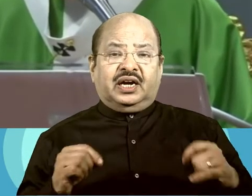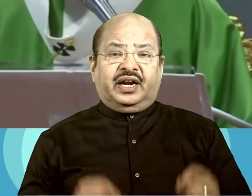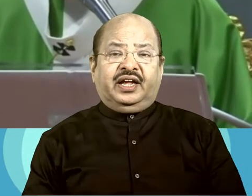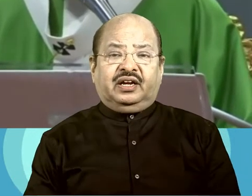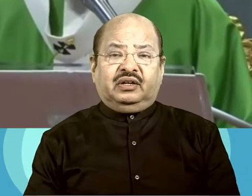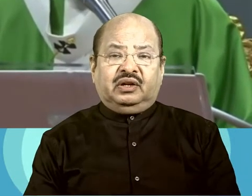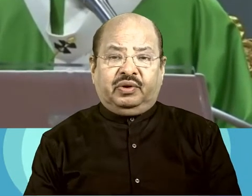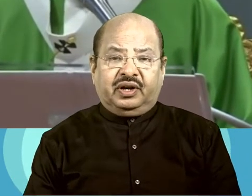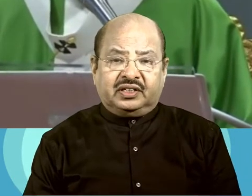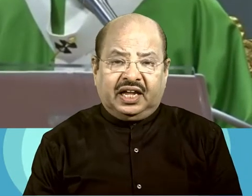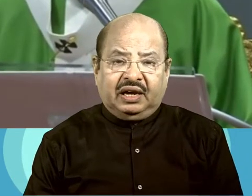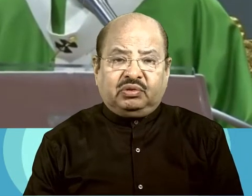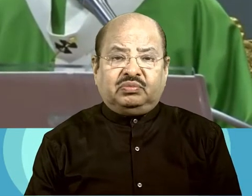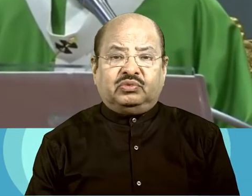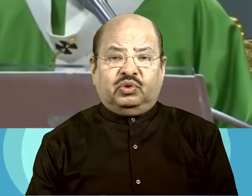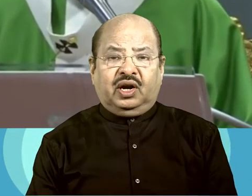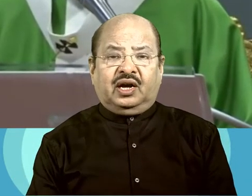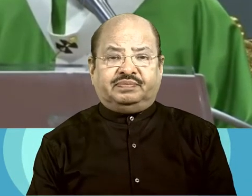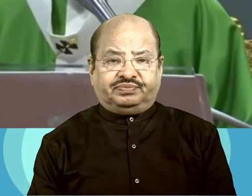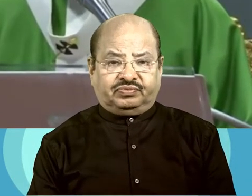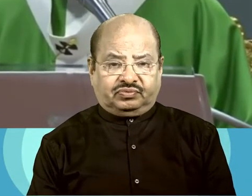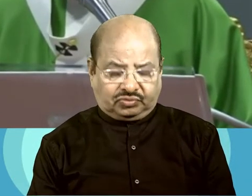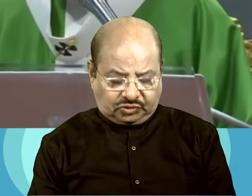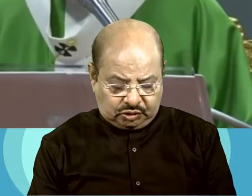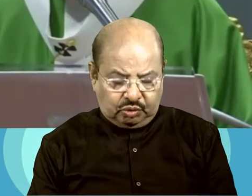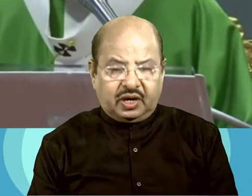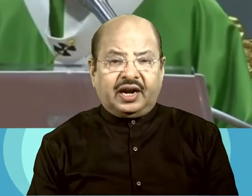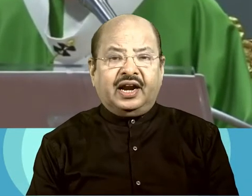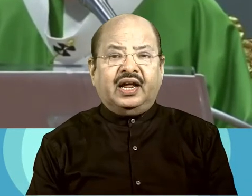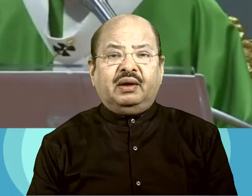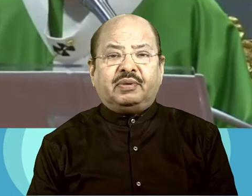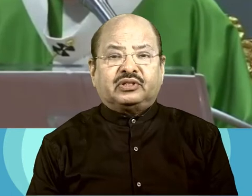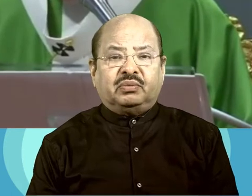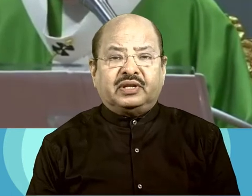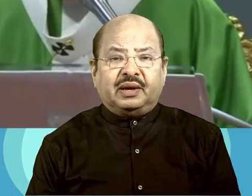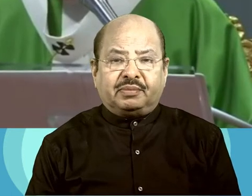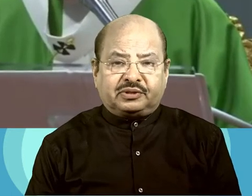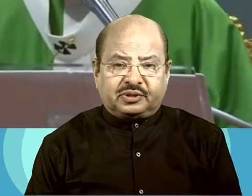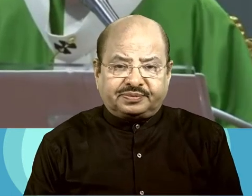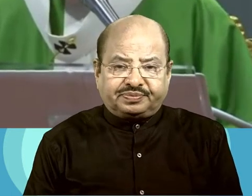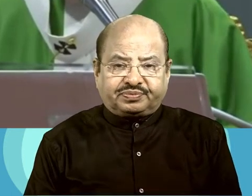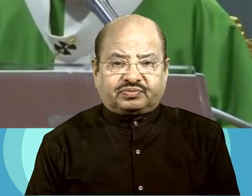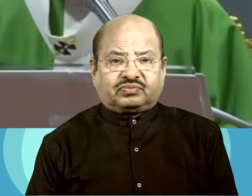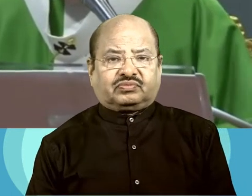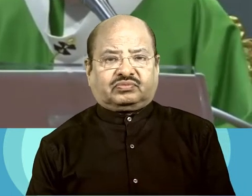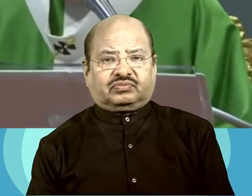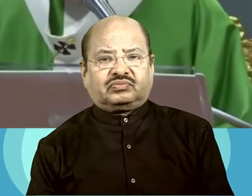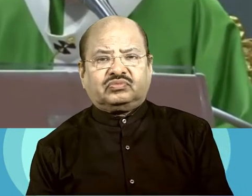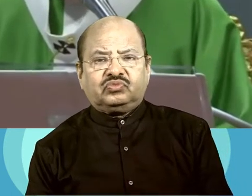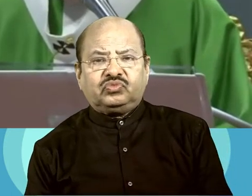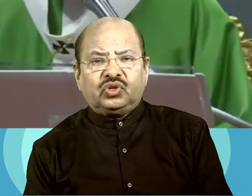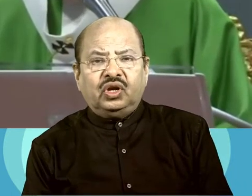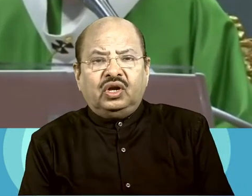എല്ലാം സംഗ്രഹിക്കുന്ന ഒരു ഹൃദയവും ഉള്ള, ലൂക്ക 2:19.